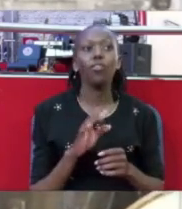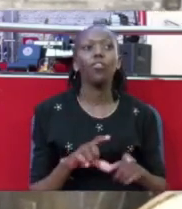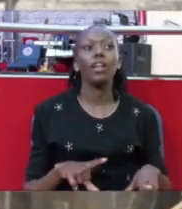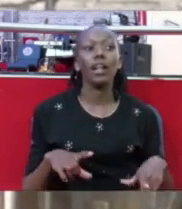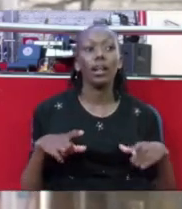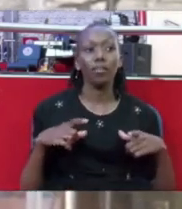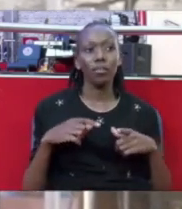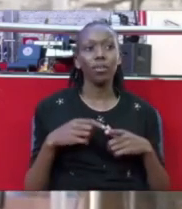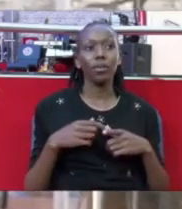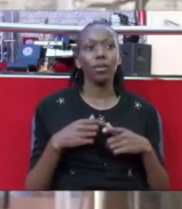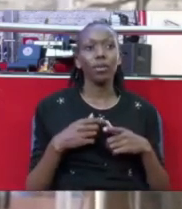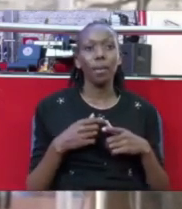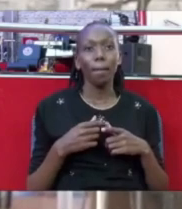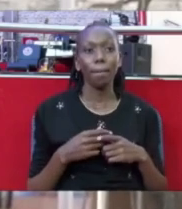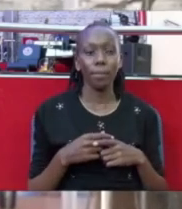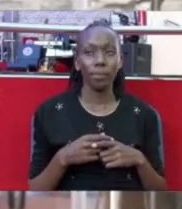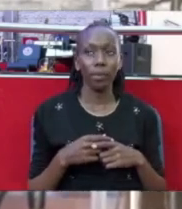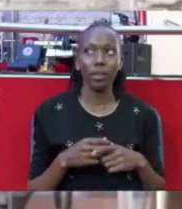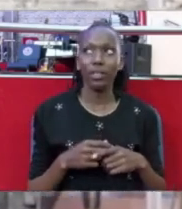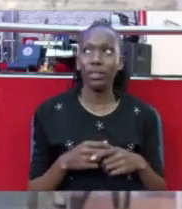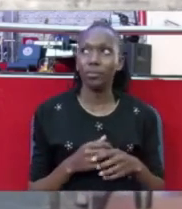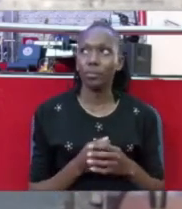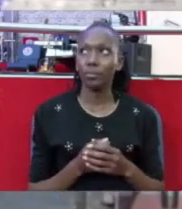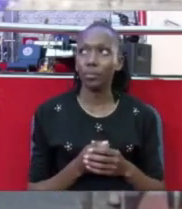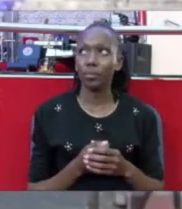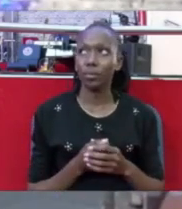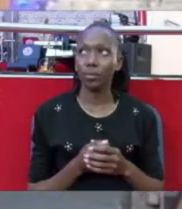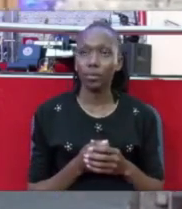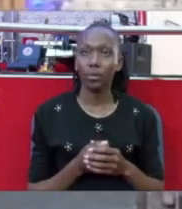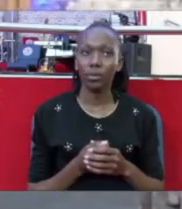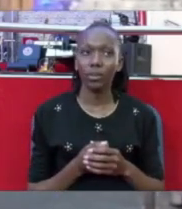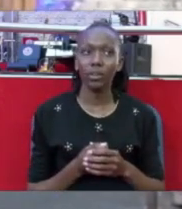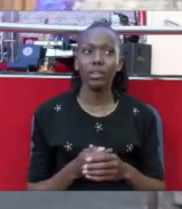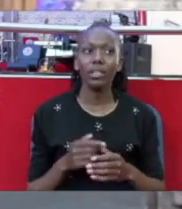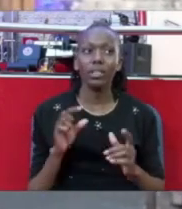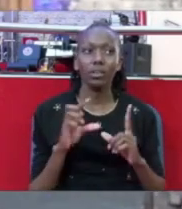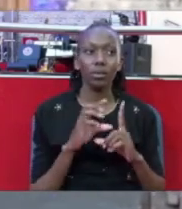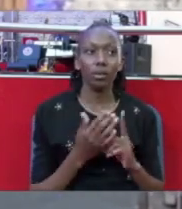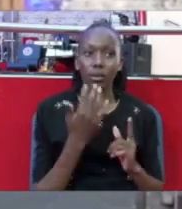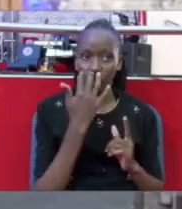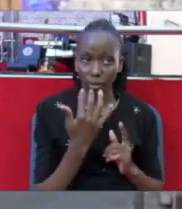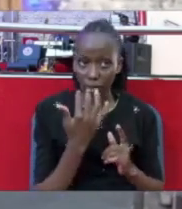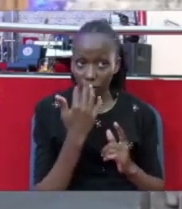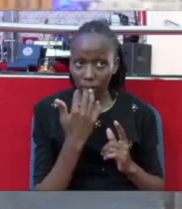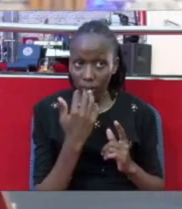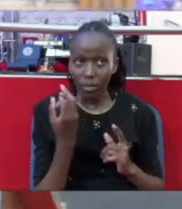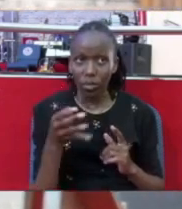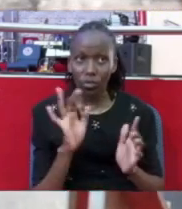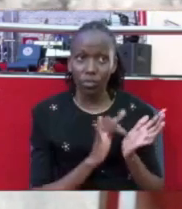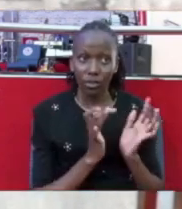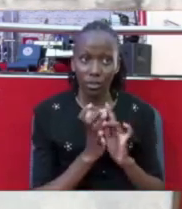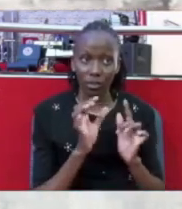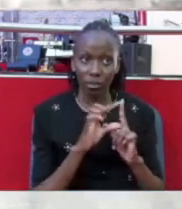God. Na katika pumzi hii ya Mungu there is life for you. Kuna maisha kwako. There is business for